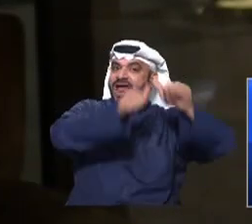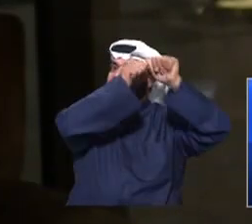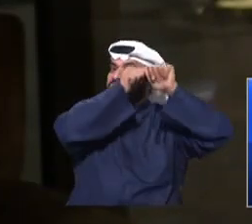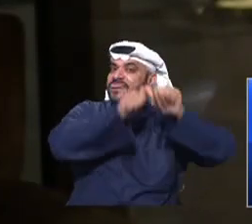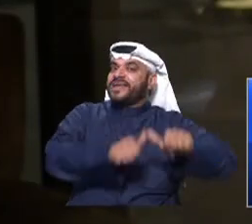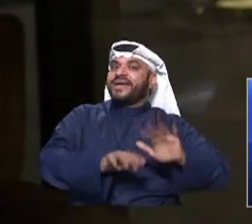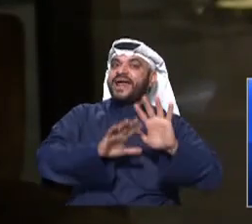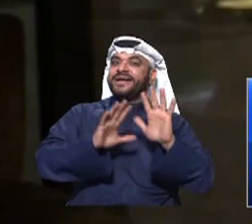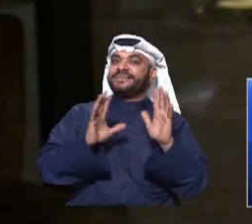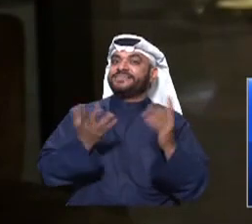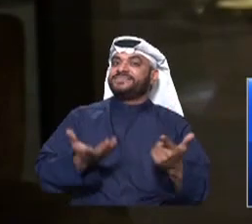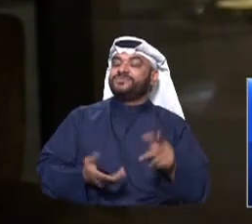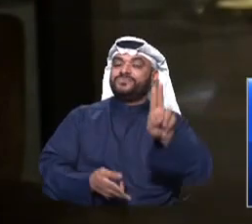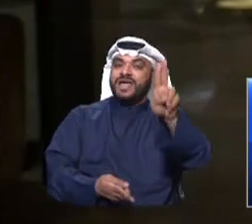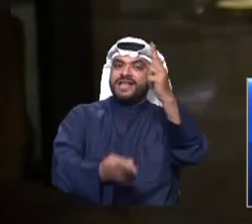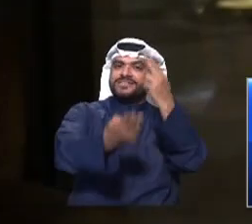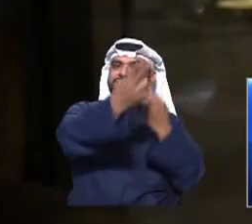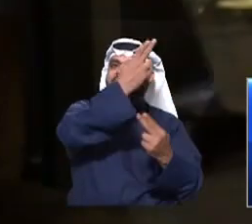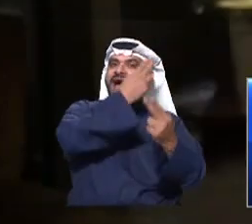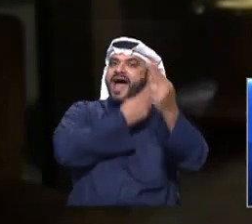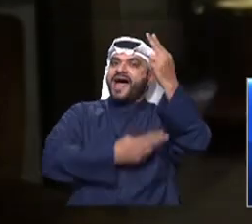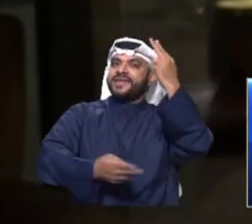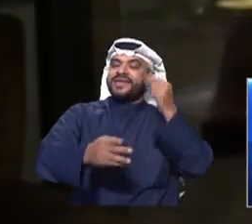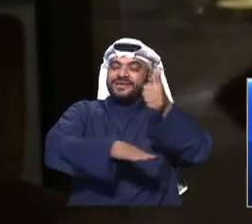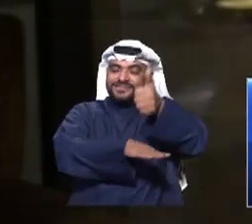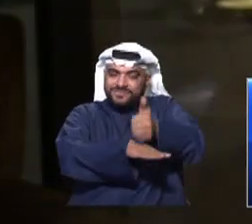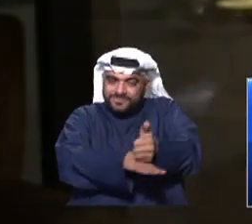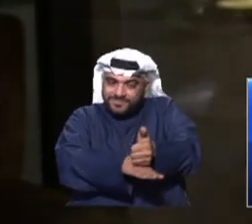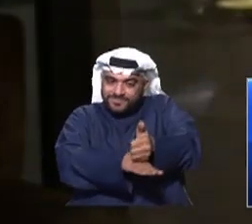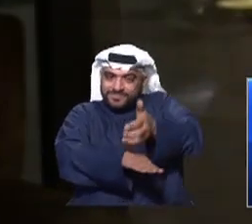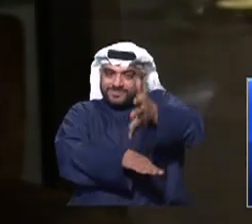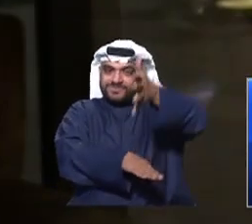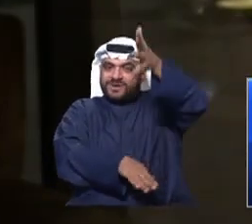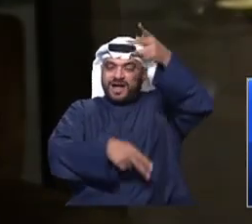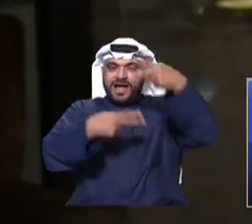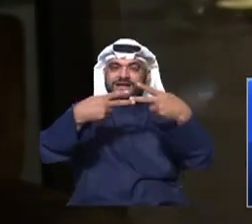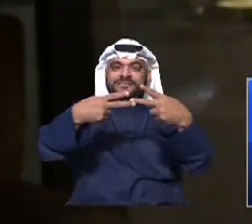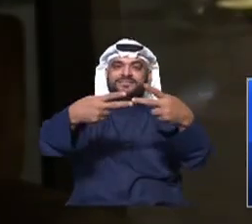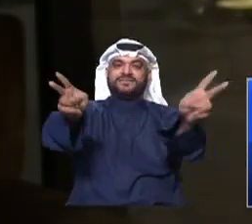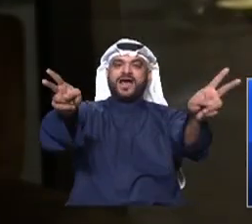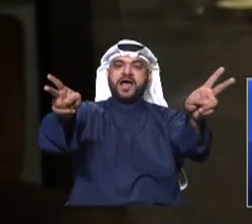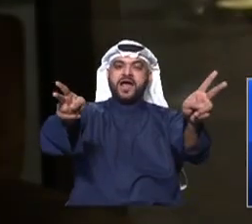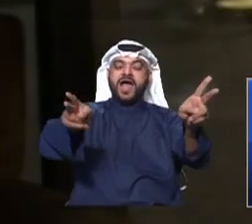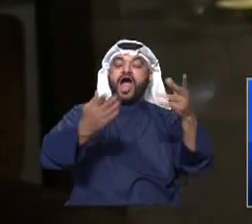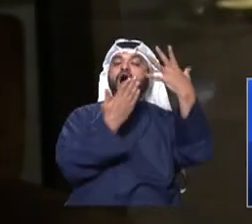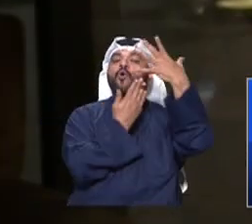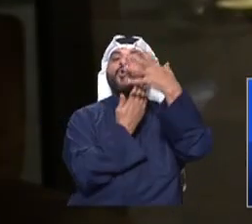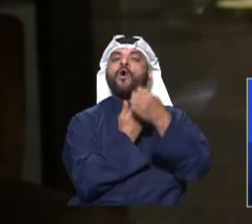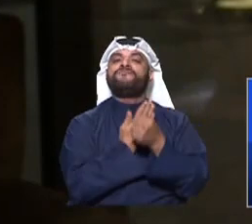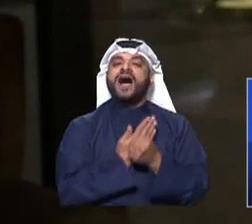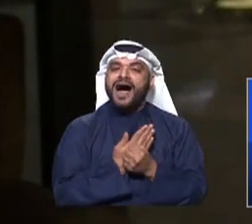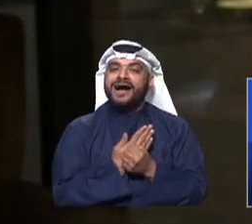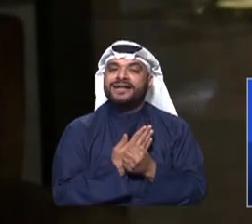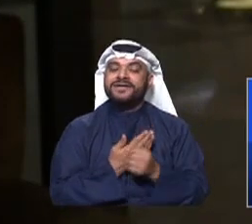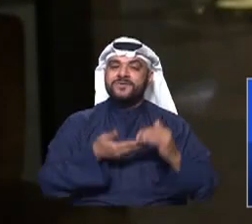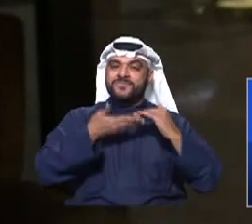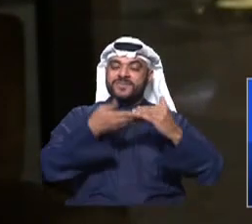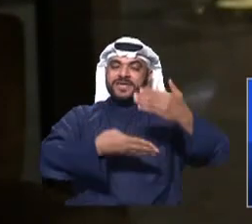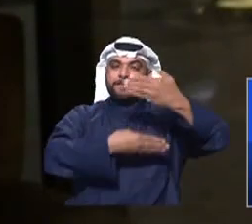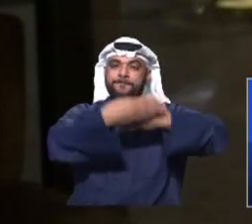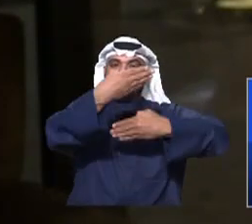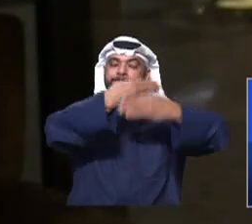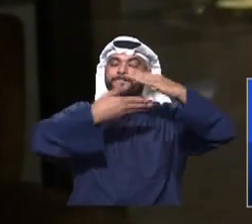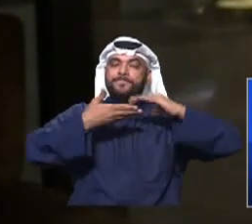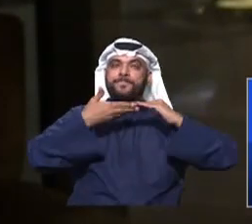ذكرى لتاريخ تأسيس الدولة، إنما هو وفاء لمن ساهم في بناء وخدمة